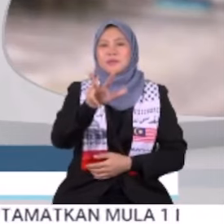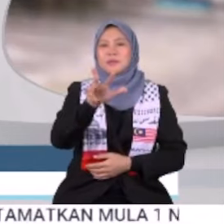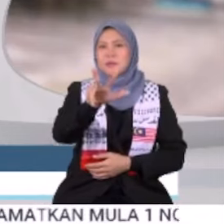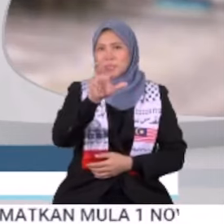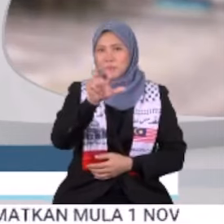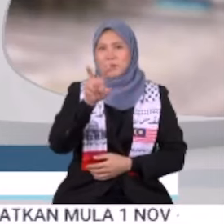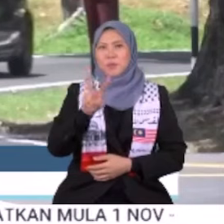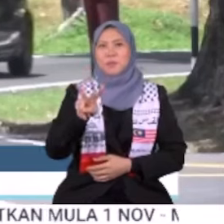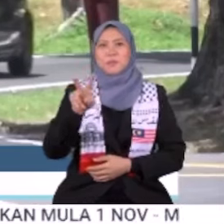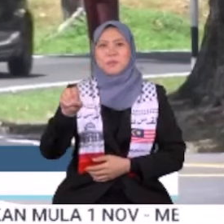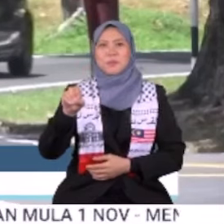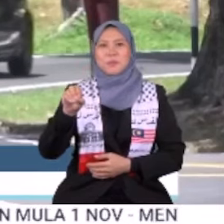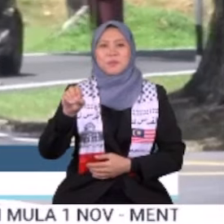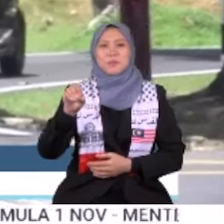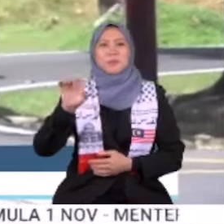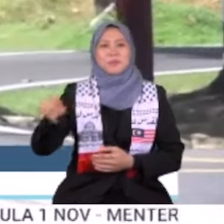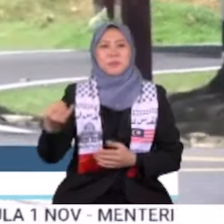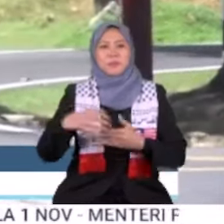RM300,325 juta.